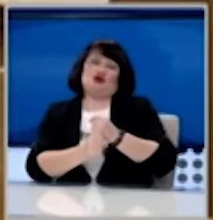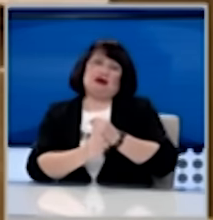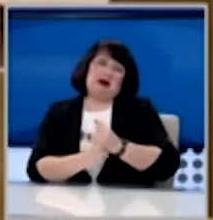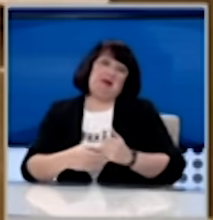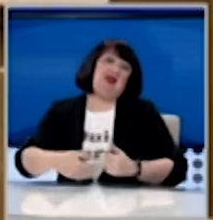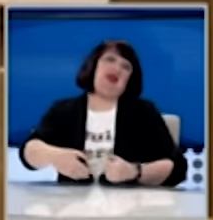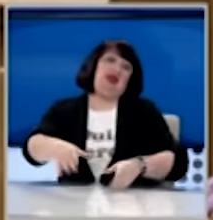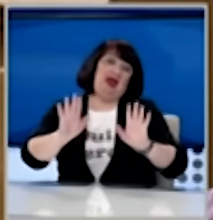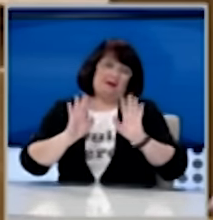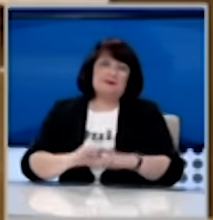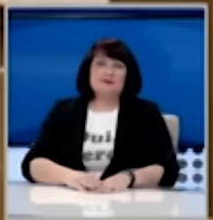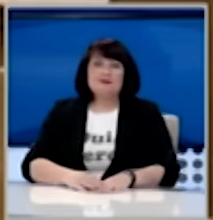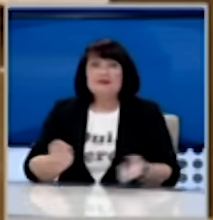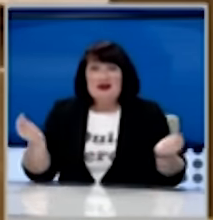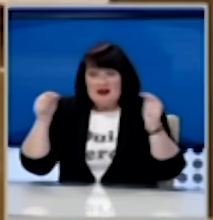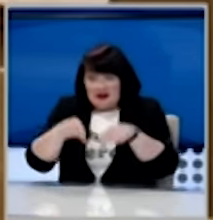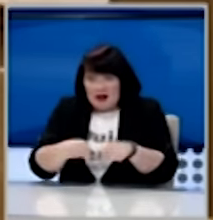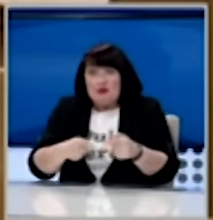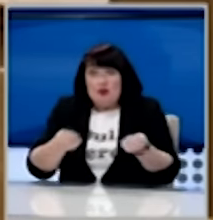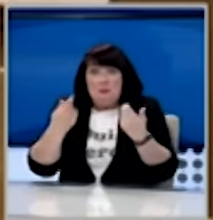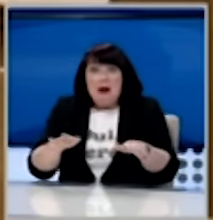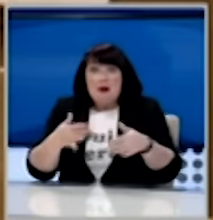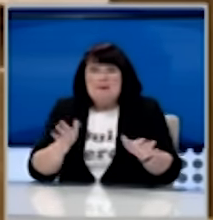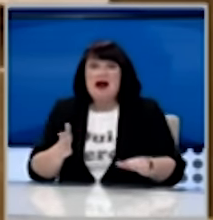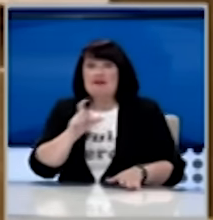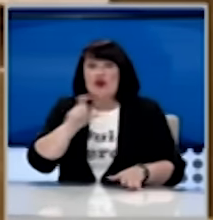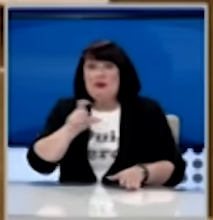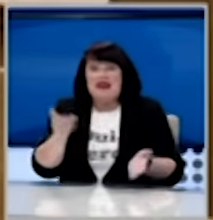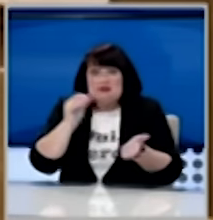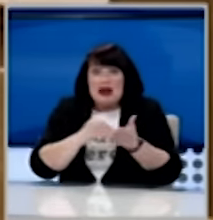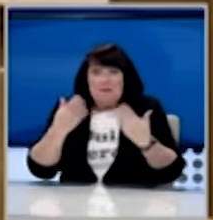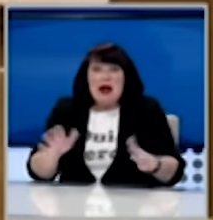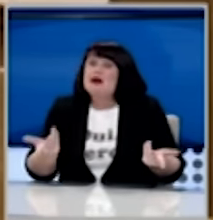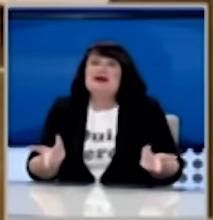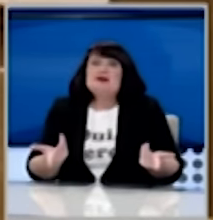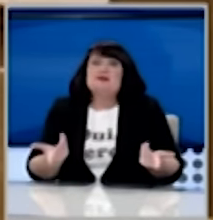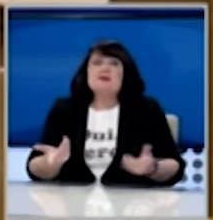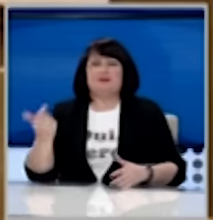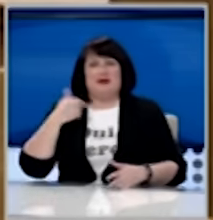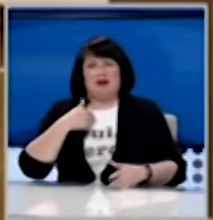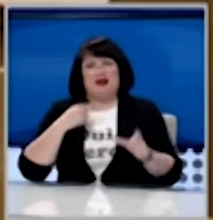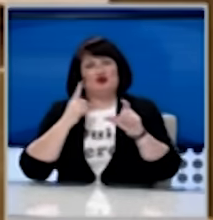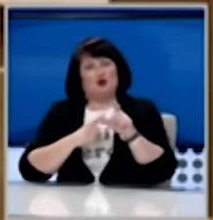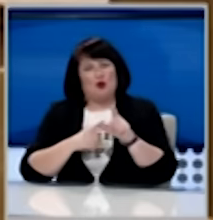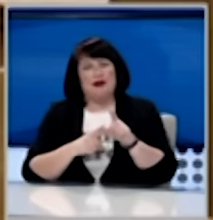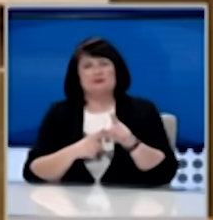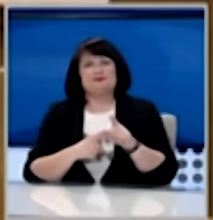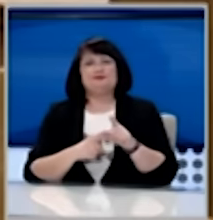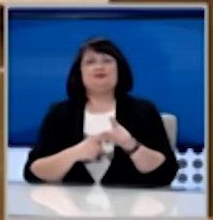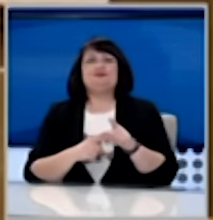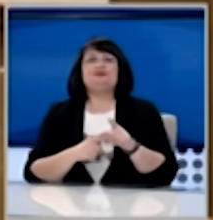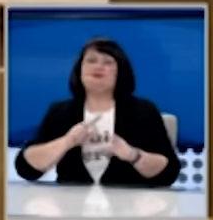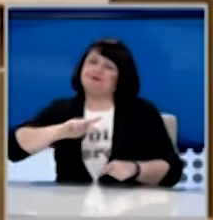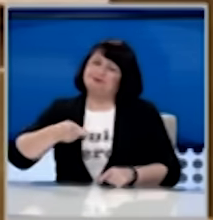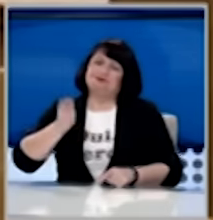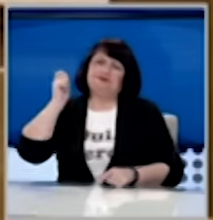έλεγαν να όμως που ήρθε νωρίτερα σε λίγες βδομάδες εμείς κύριοι της κυβέρνησης σε αντίθεση